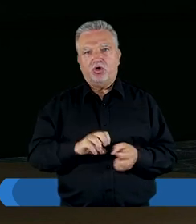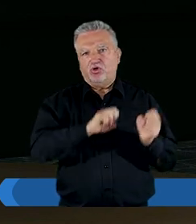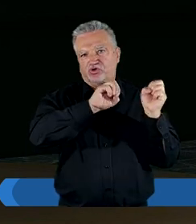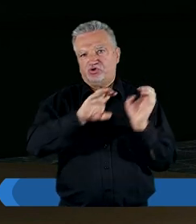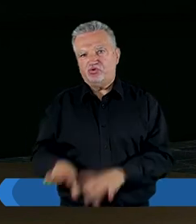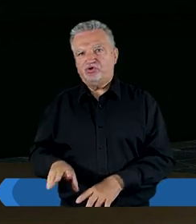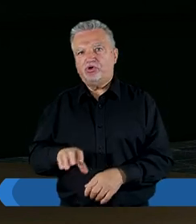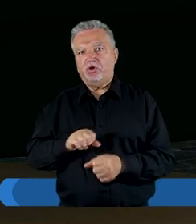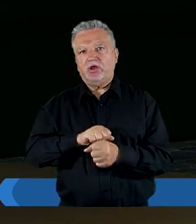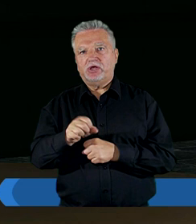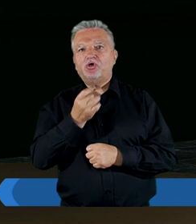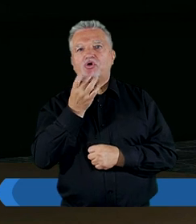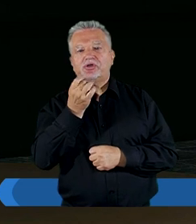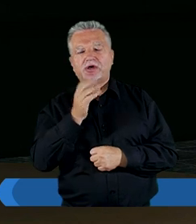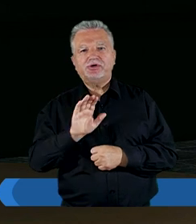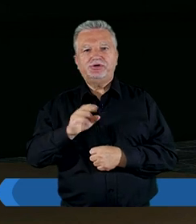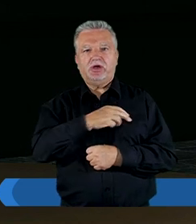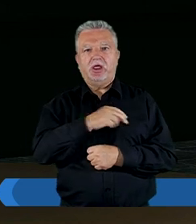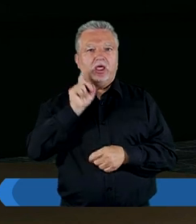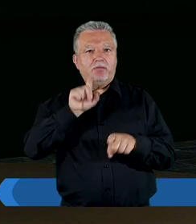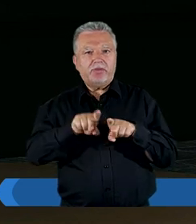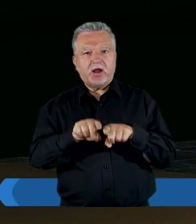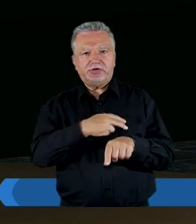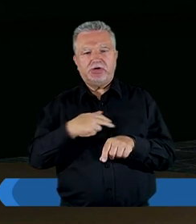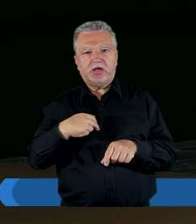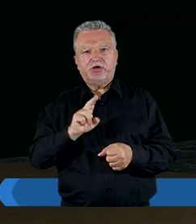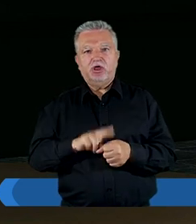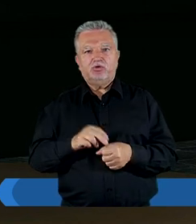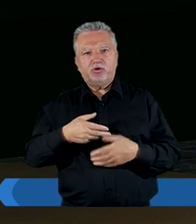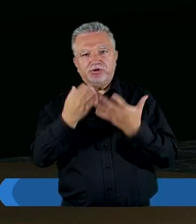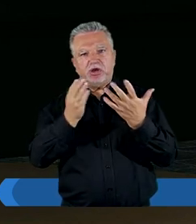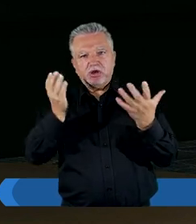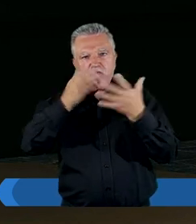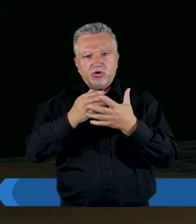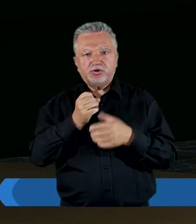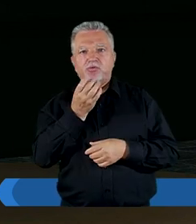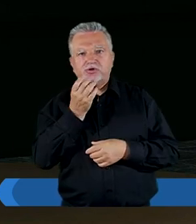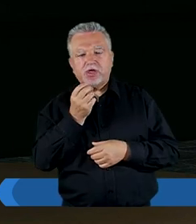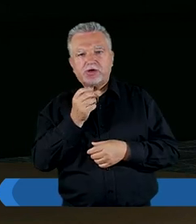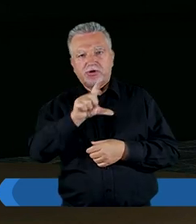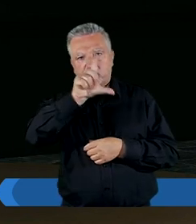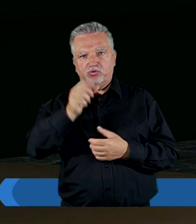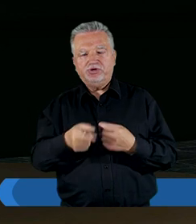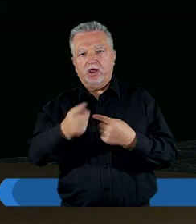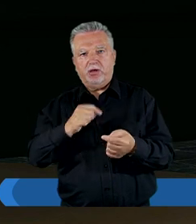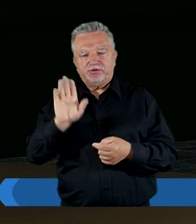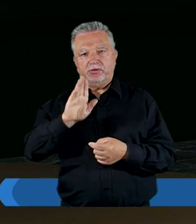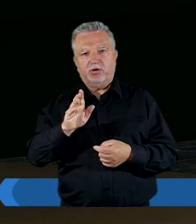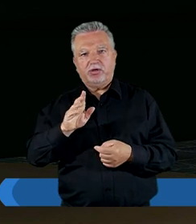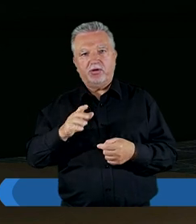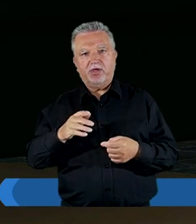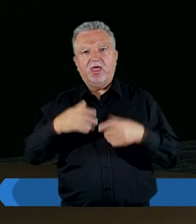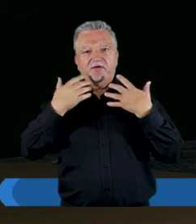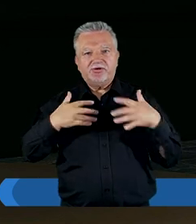został oskarżyciel braci naszych, który dniem i nocą oskarżał ich przed naszym Bogiem. Dlatego weselcie